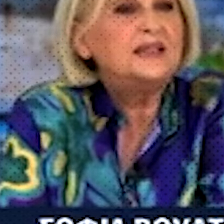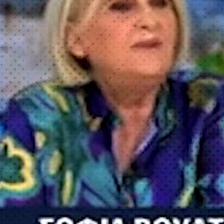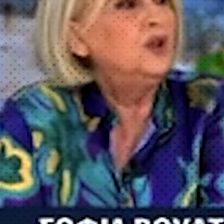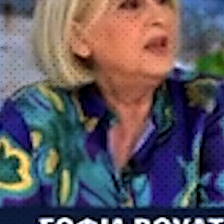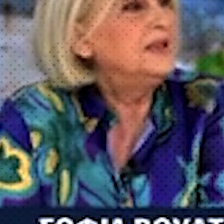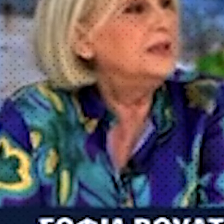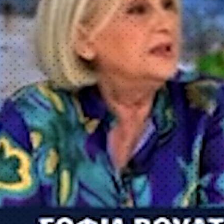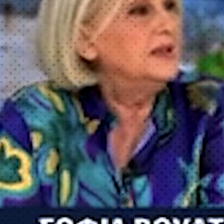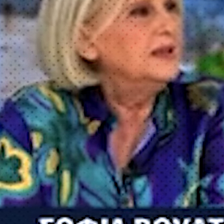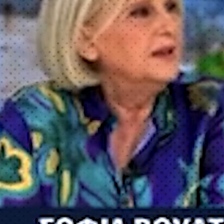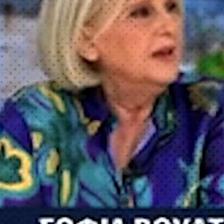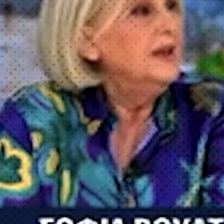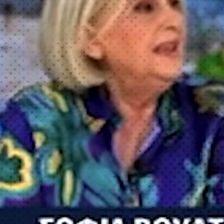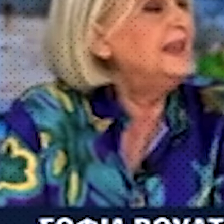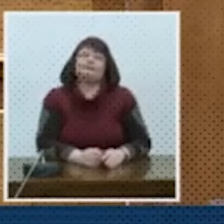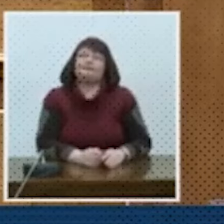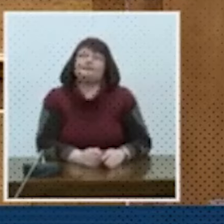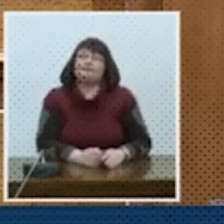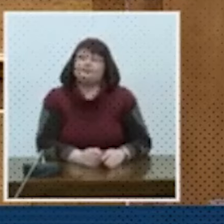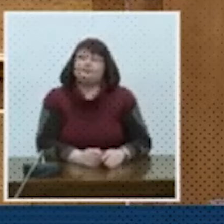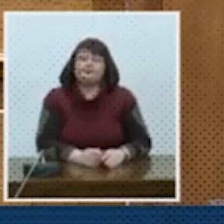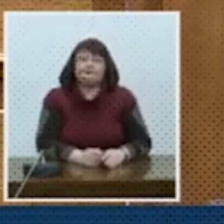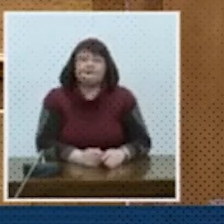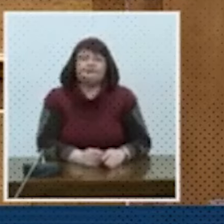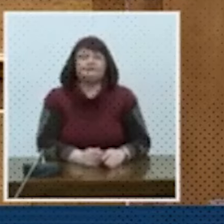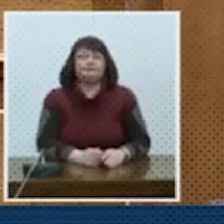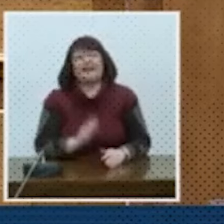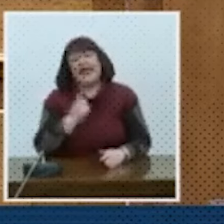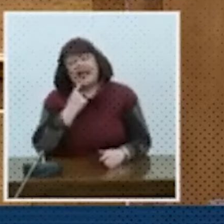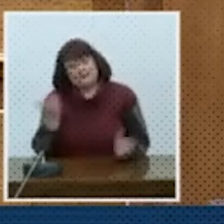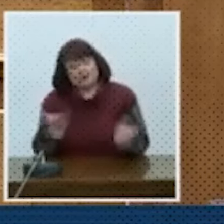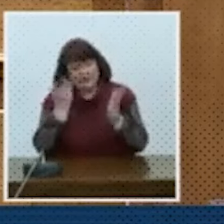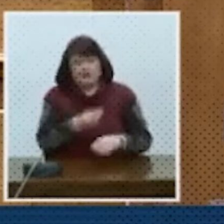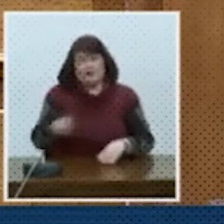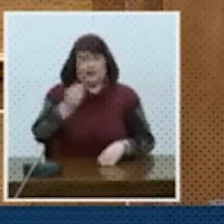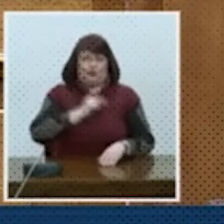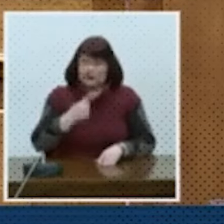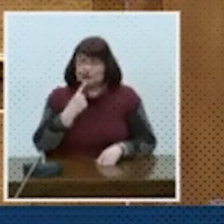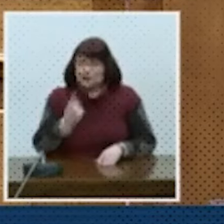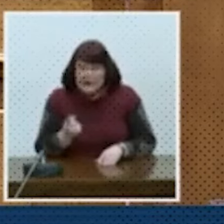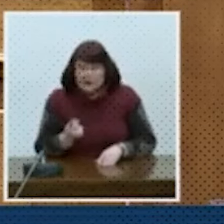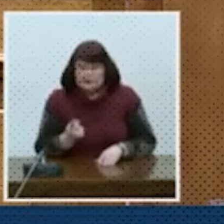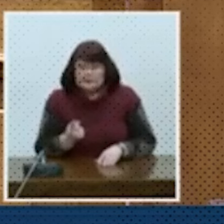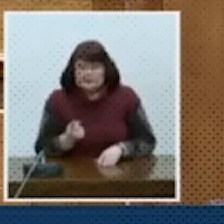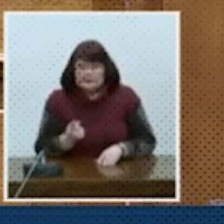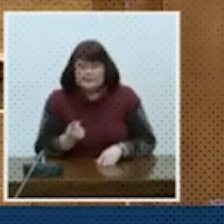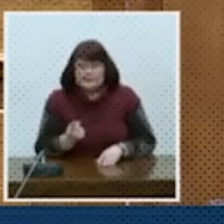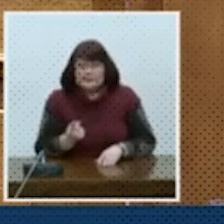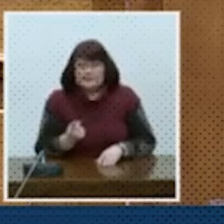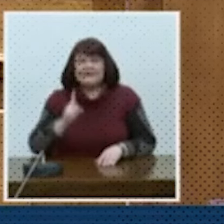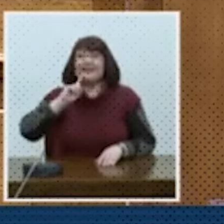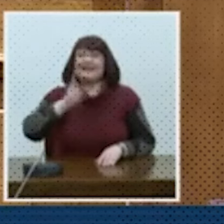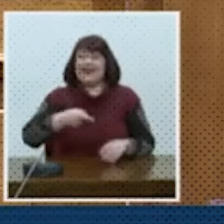κυβέρνηση. Στρατιωτές και έλεγε δεν υπάρχουν υπερκέρδη. Αν υποθέταμε λοιπόν ότι τα κέρδη ήταν 1,4 δισεκατομμύρια, με διάταξη της κυβέρνησης